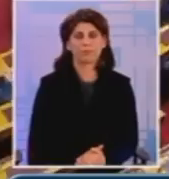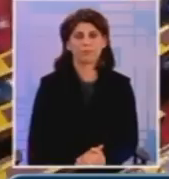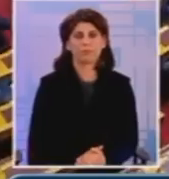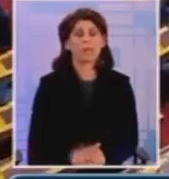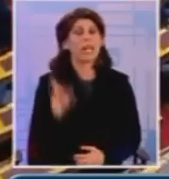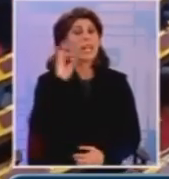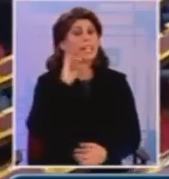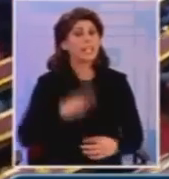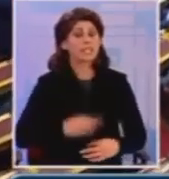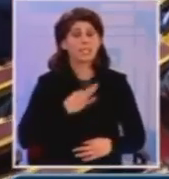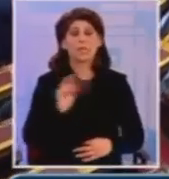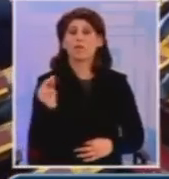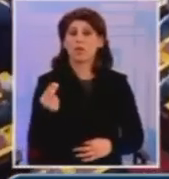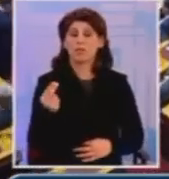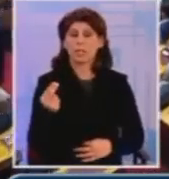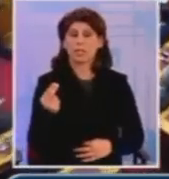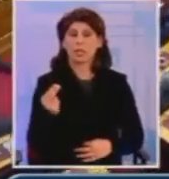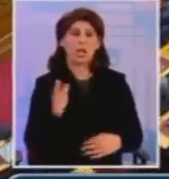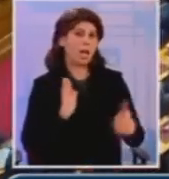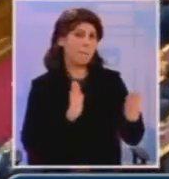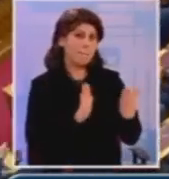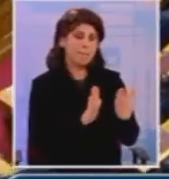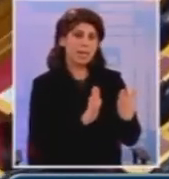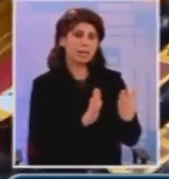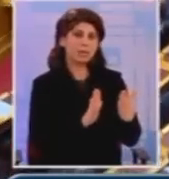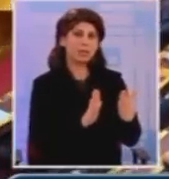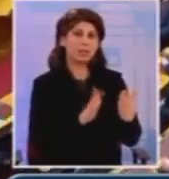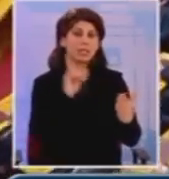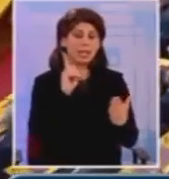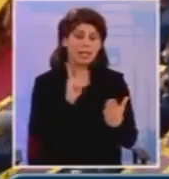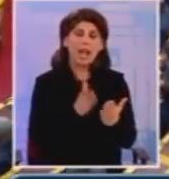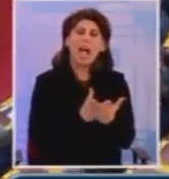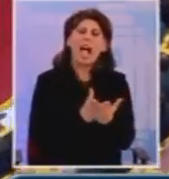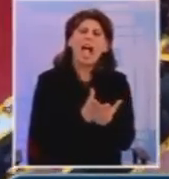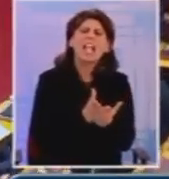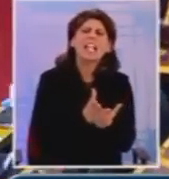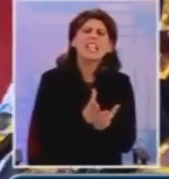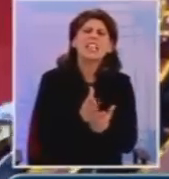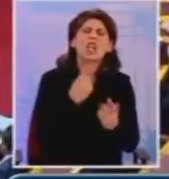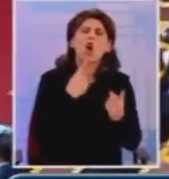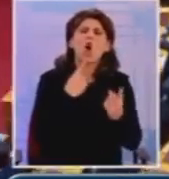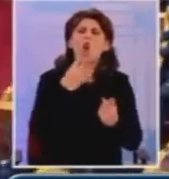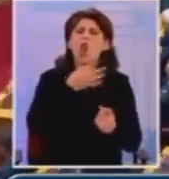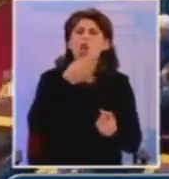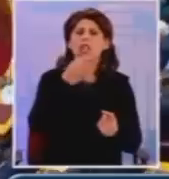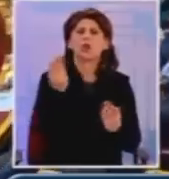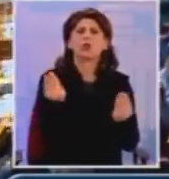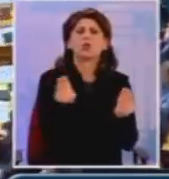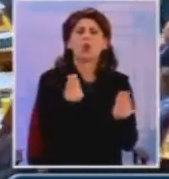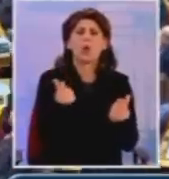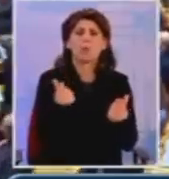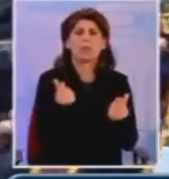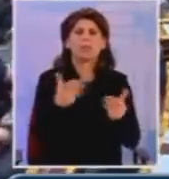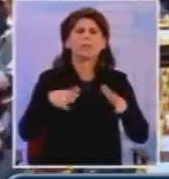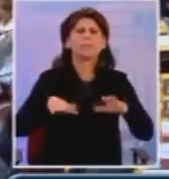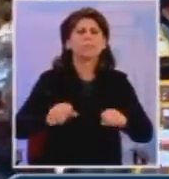Κυρίες και κύριοι βουλευτές, απέναντι σε έναν ηθικολογικό τόνο που έχει επικρατήσει